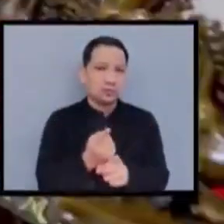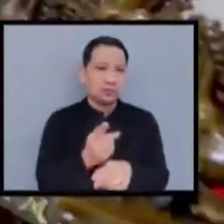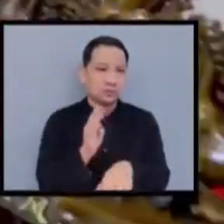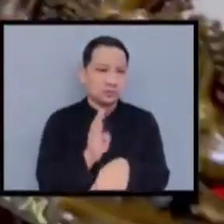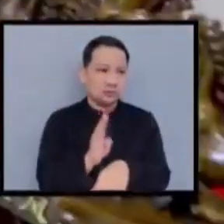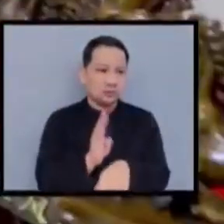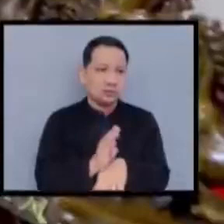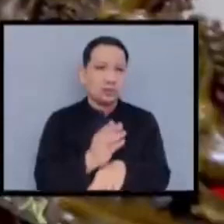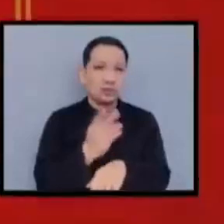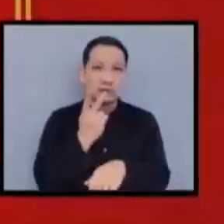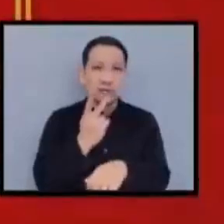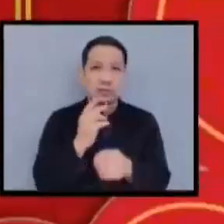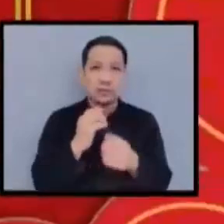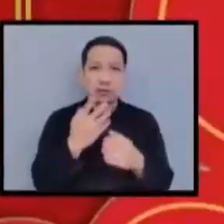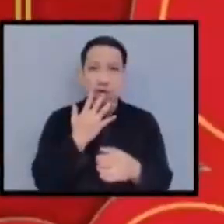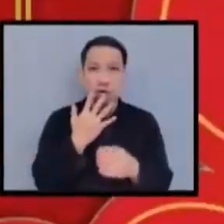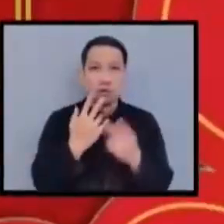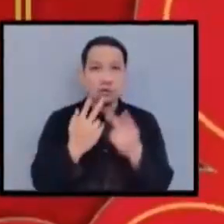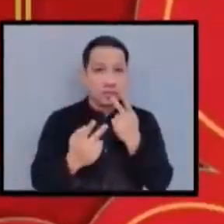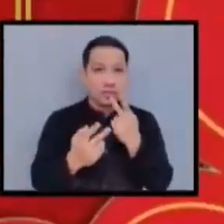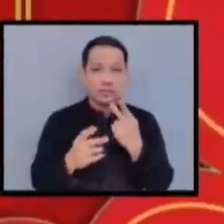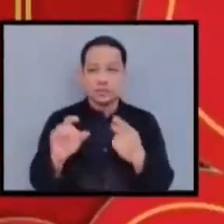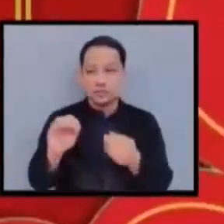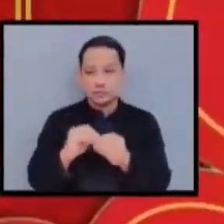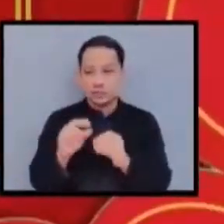7 na maswerte sa Year of the Monkey.